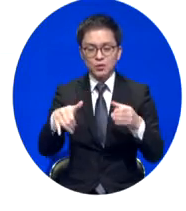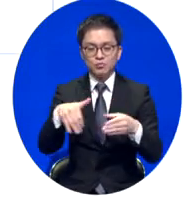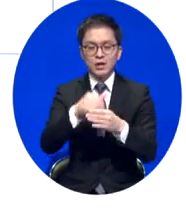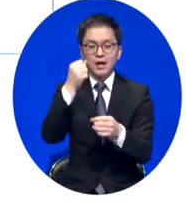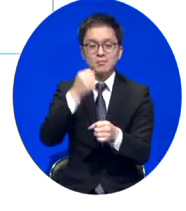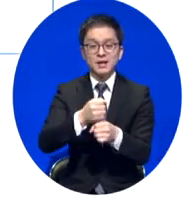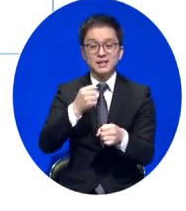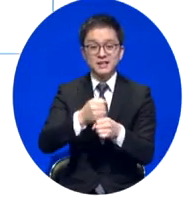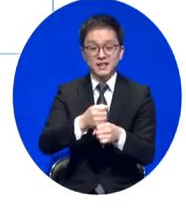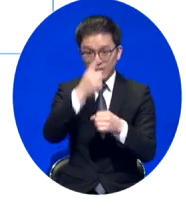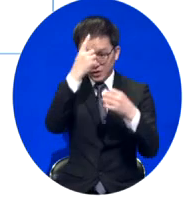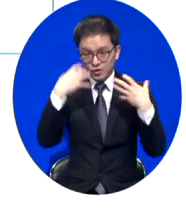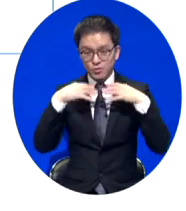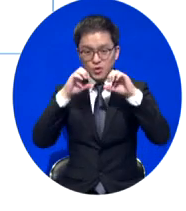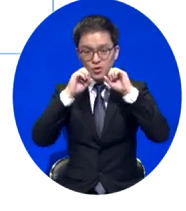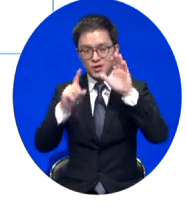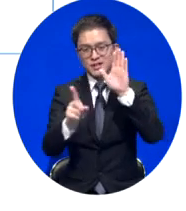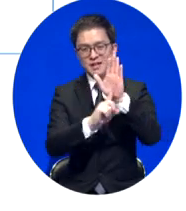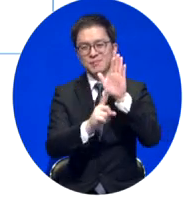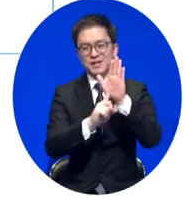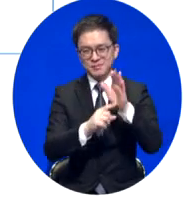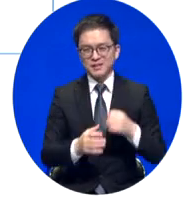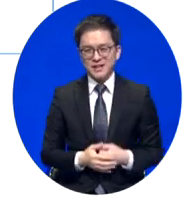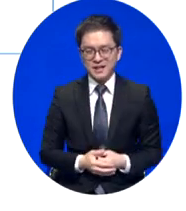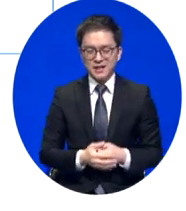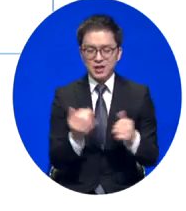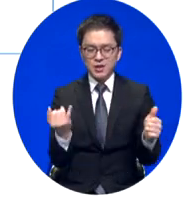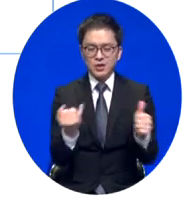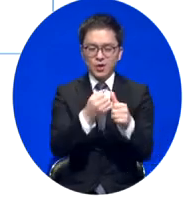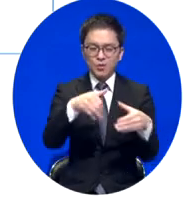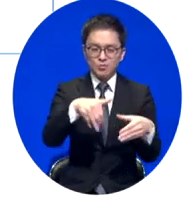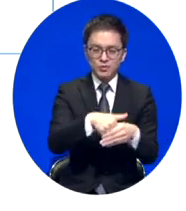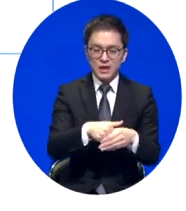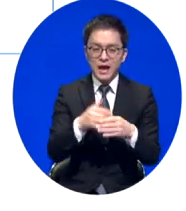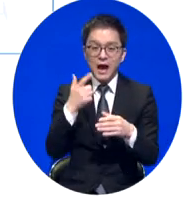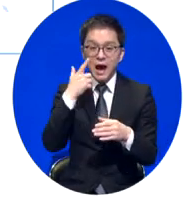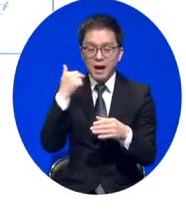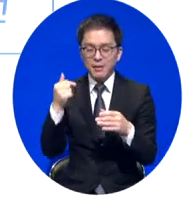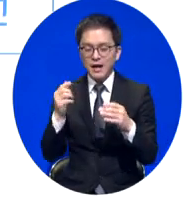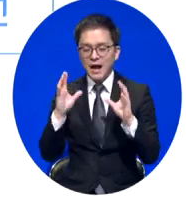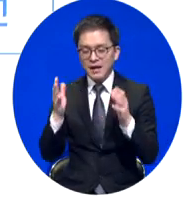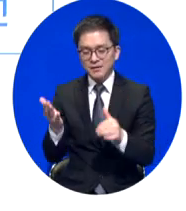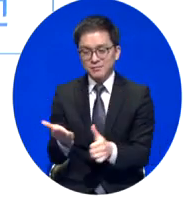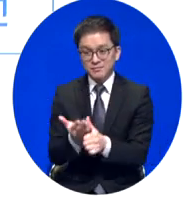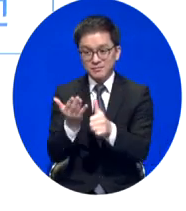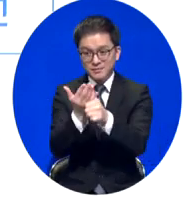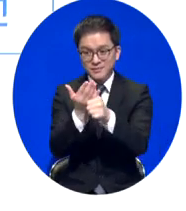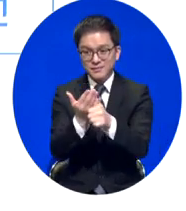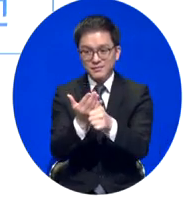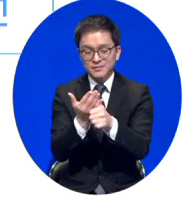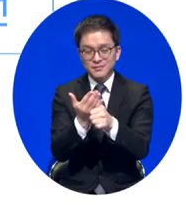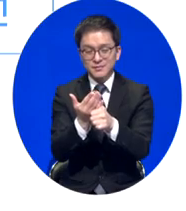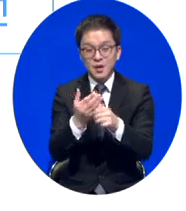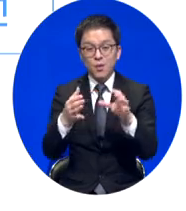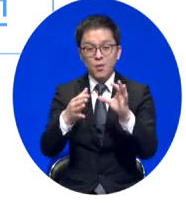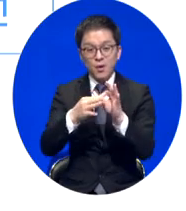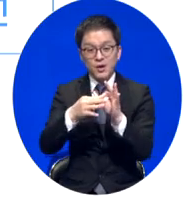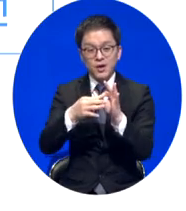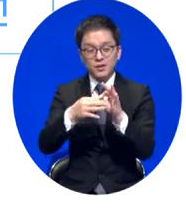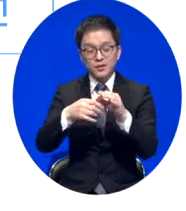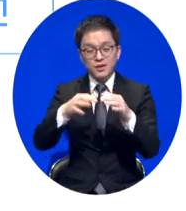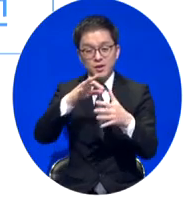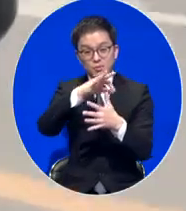캠페인입니다. 신랑 신부가 주인공이 되는 결혼문화, 아빠의 육아 참여, 고비용 양육문화 개선을 세부 슬로건으로